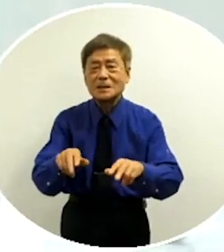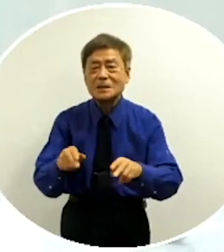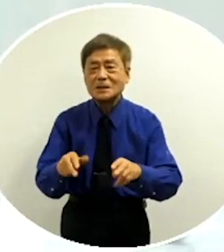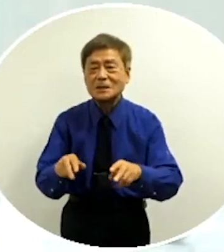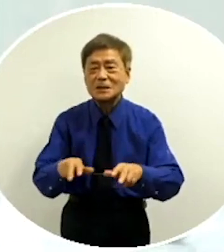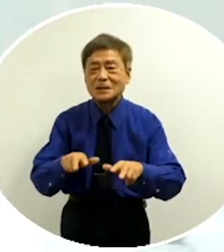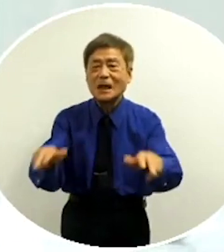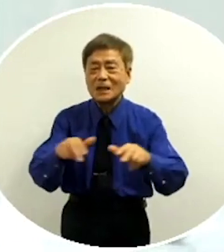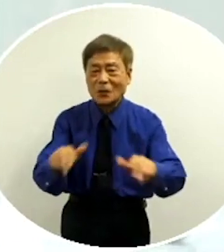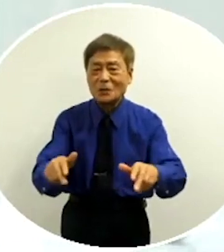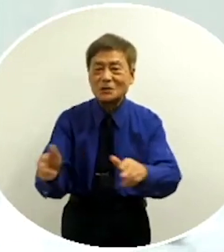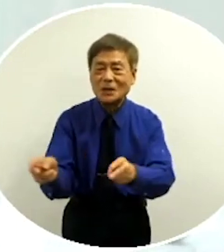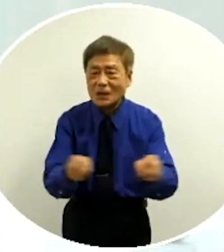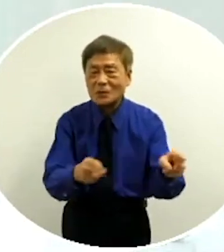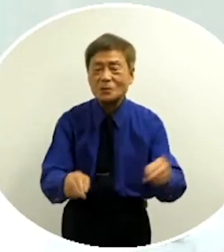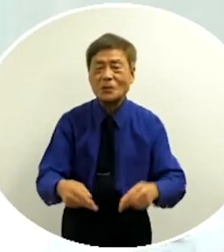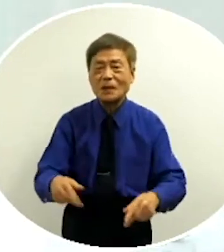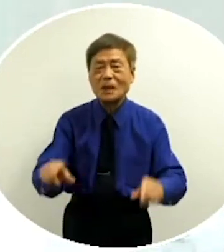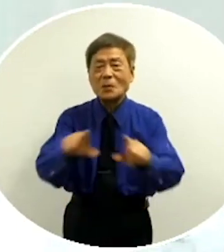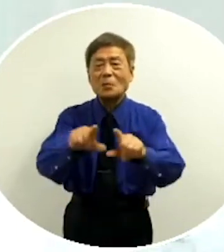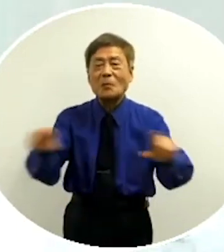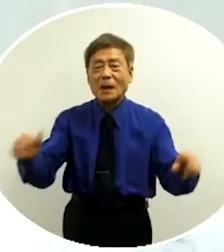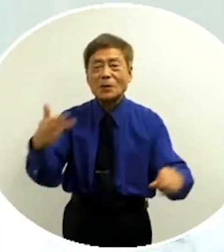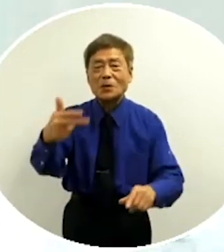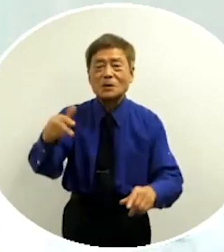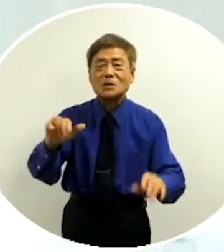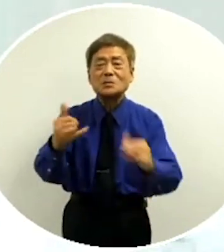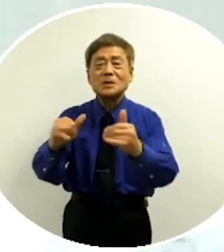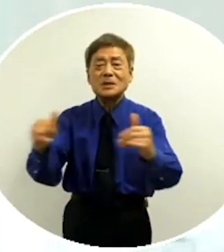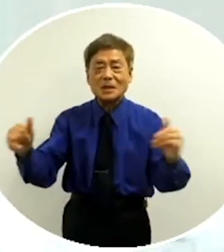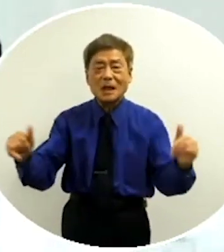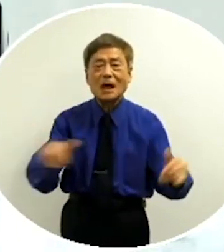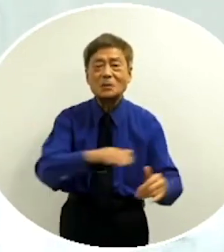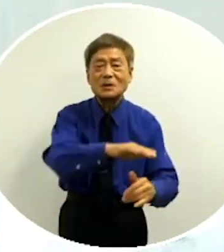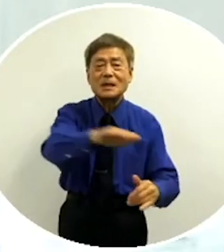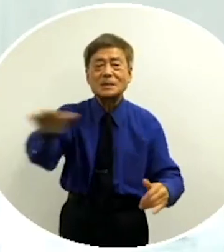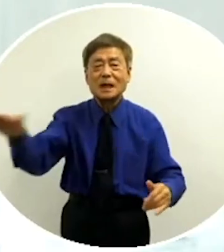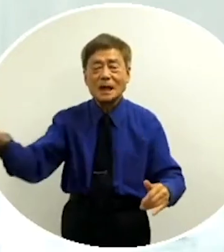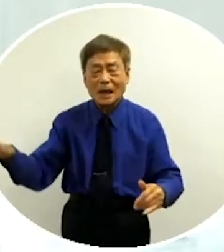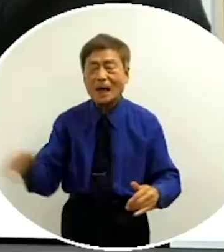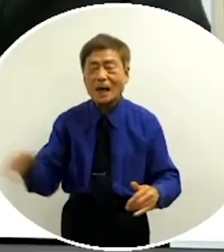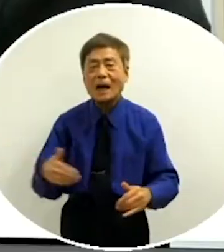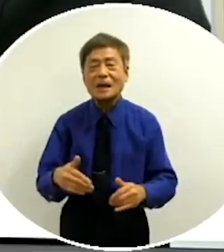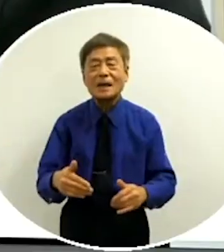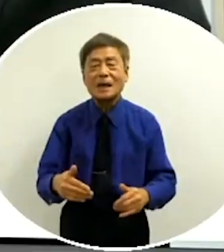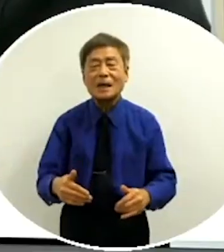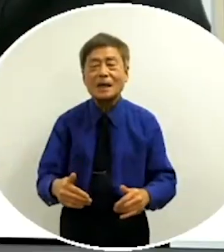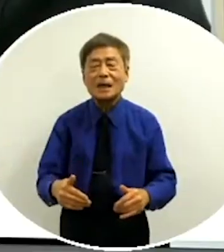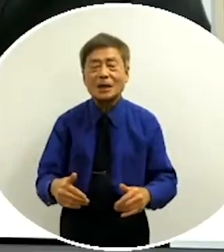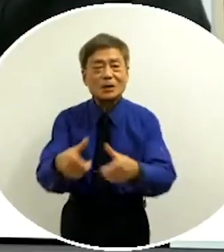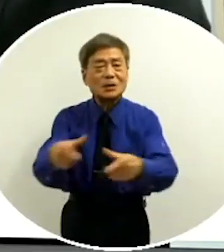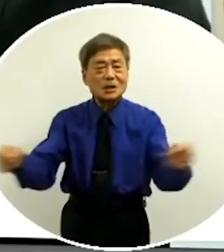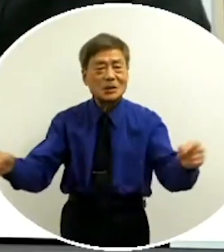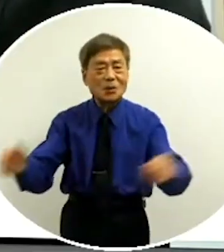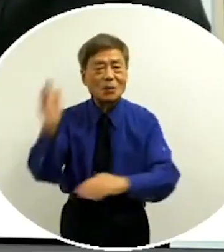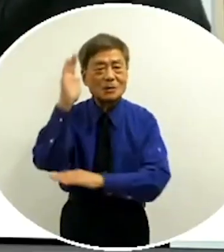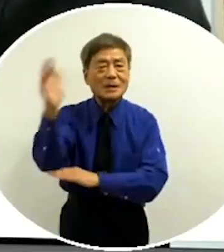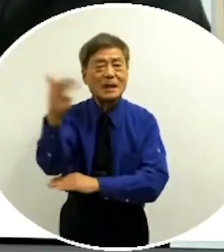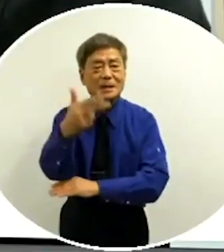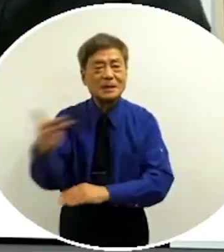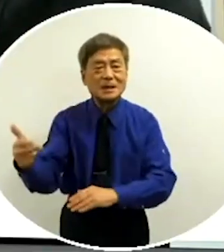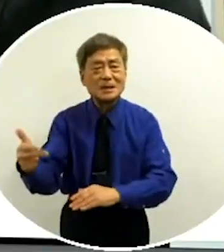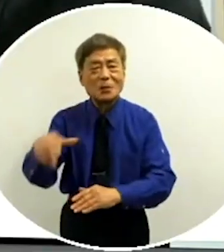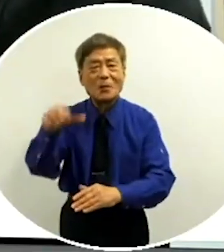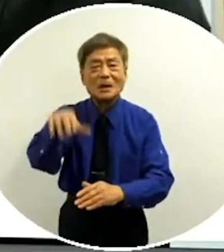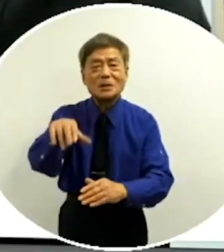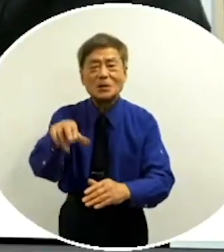一般の市民の皆さんがですねあの国政政党の何かに所属をして参加をするっていうのはやっぱりハーブ2回んだ